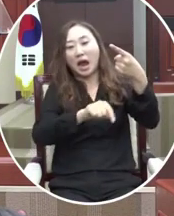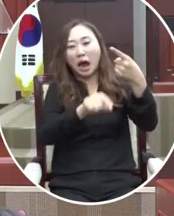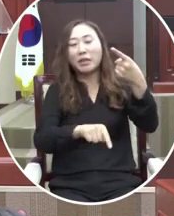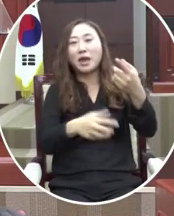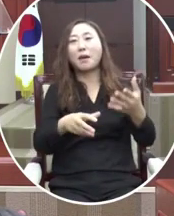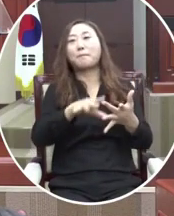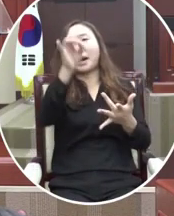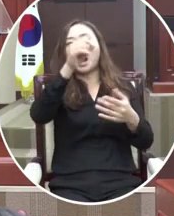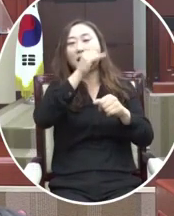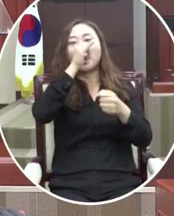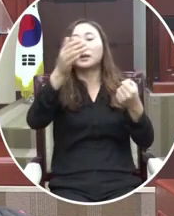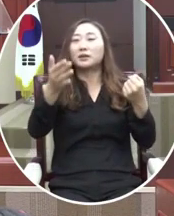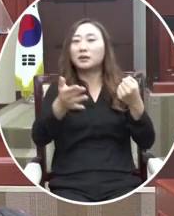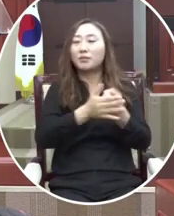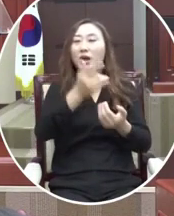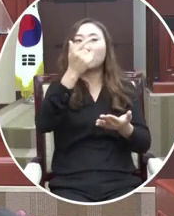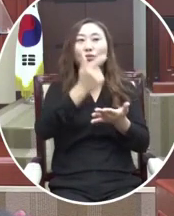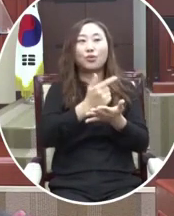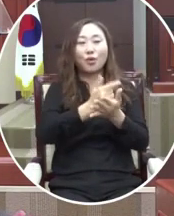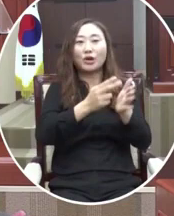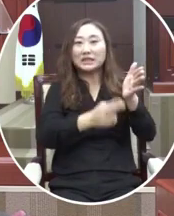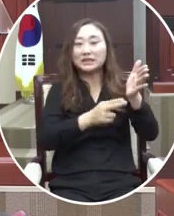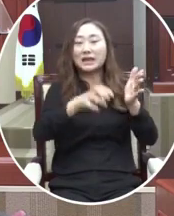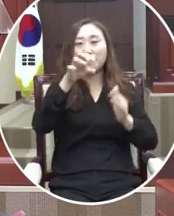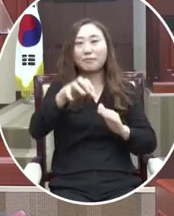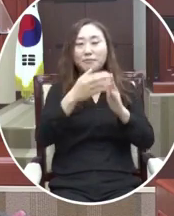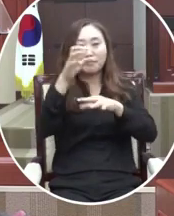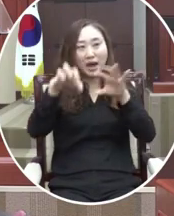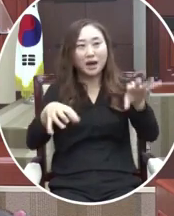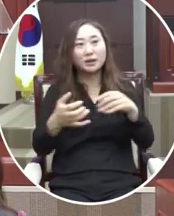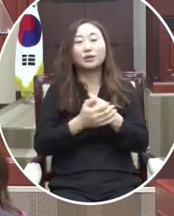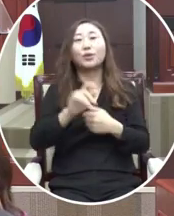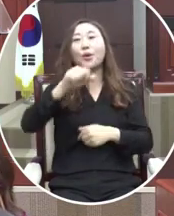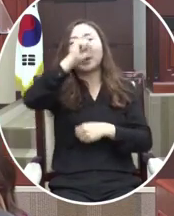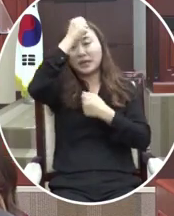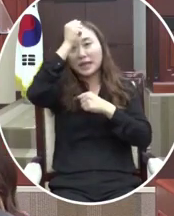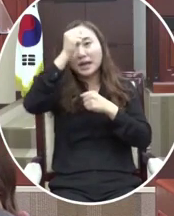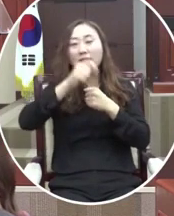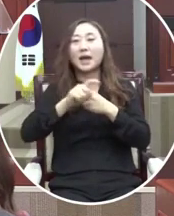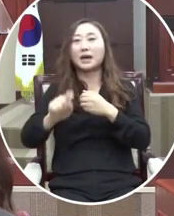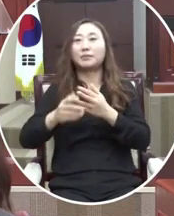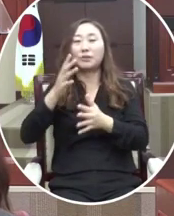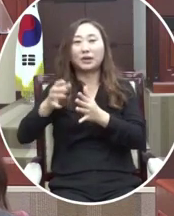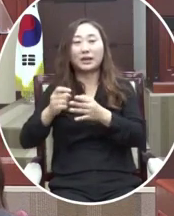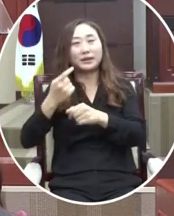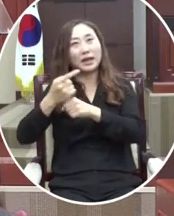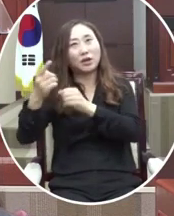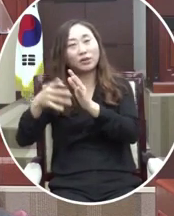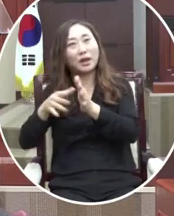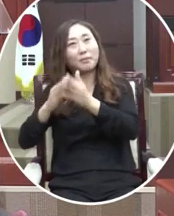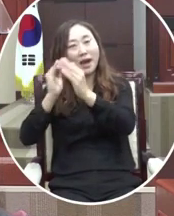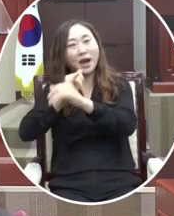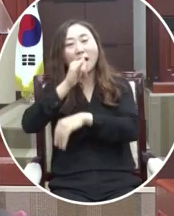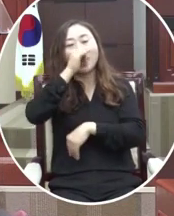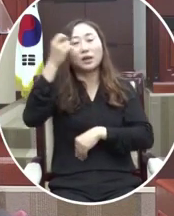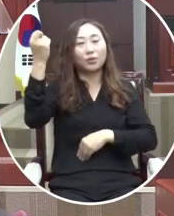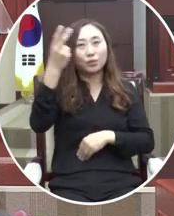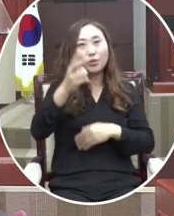홍보에 나서는만큼 노은 기차마을 스위스 관에 이어 이탈리아 관을 2025년 하반기 개관하고